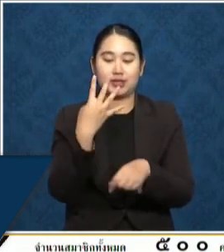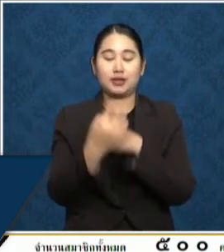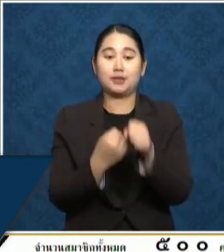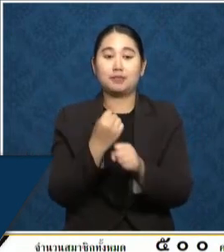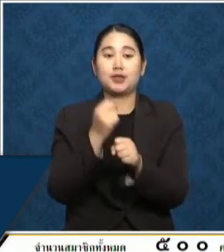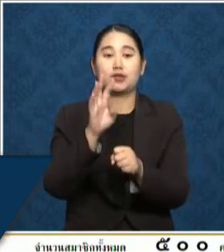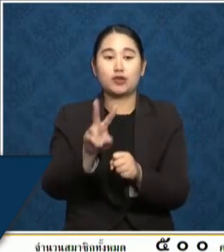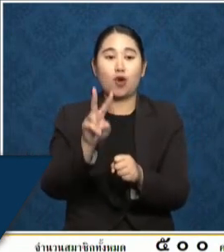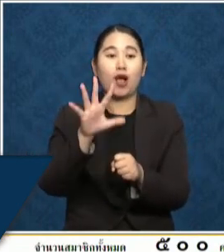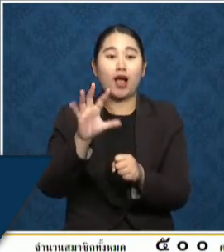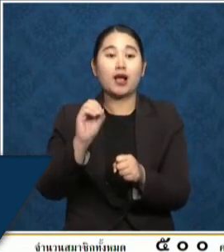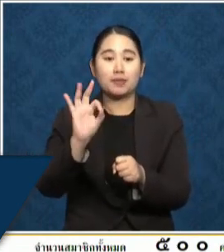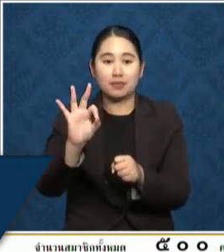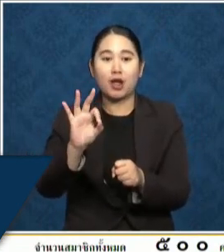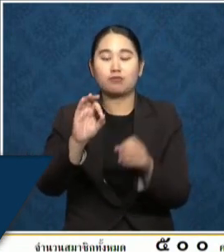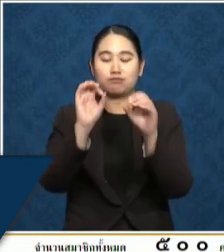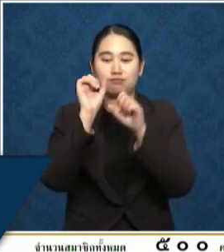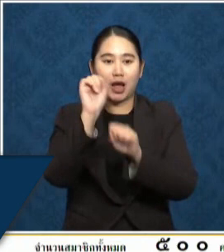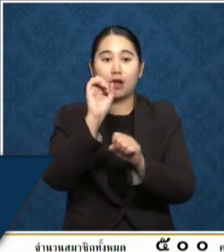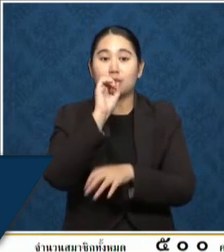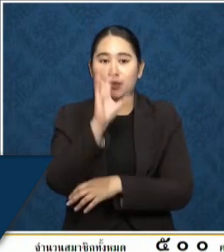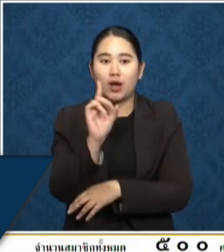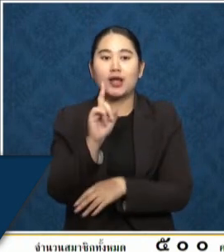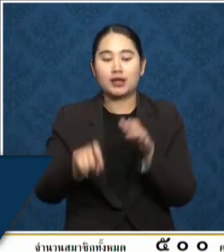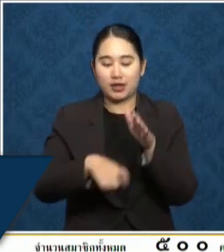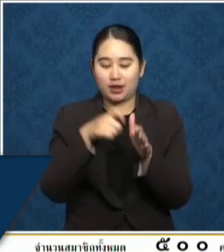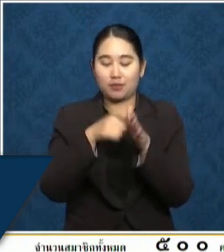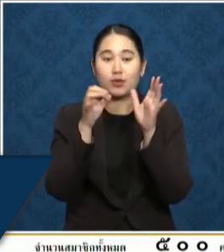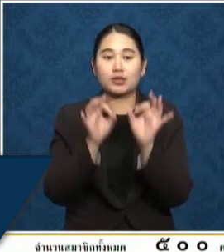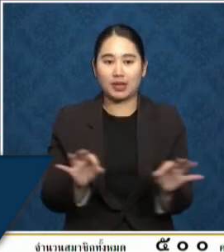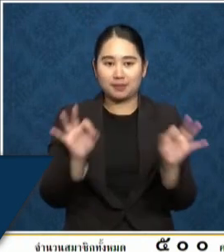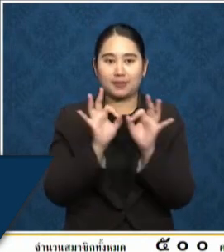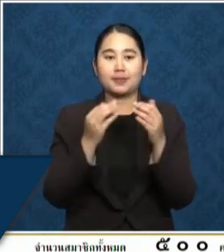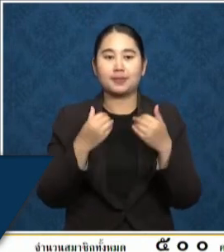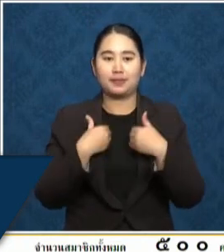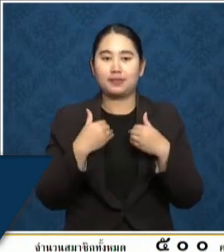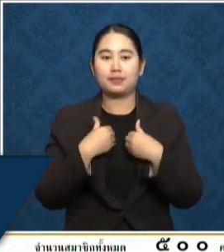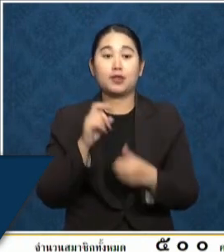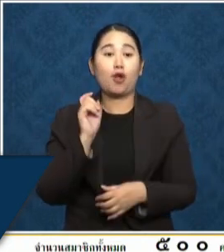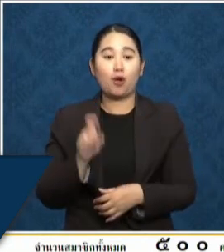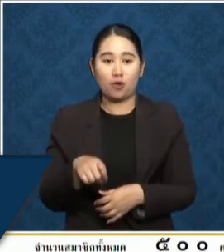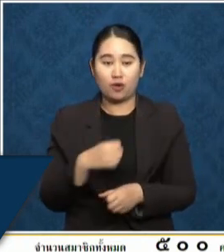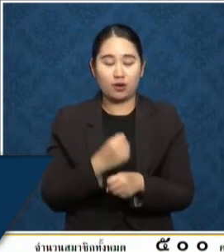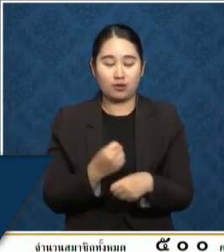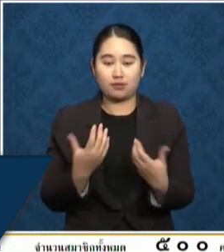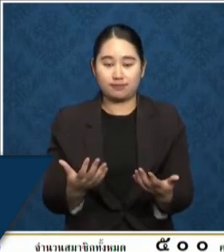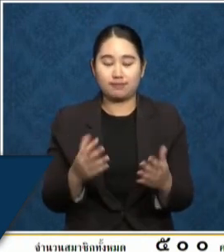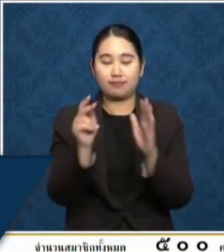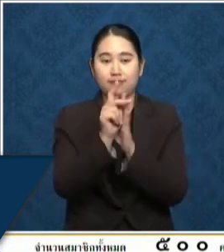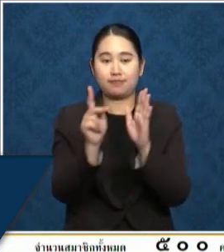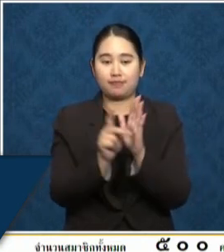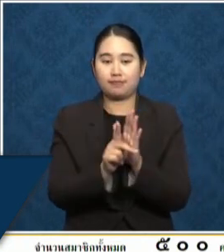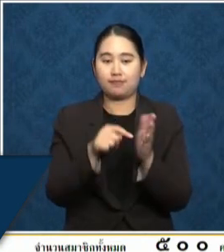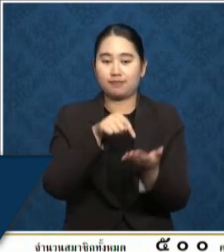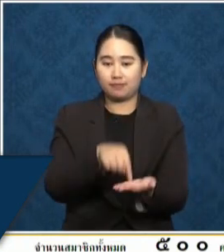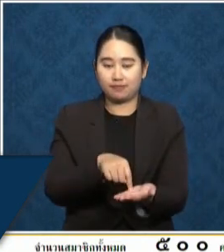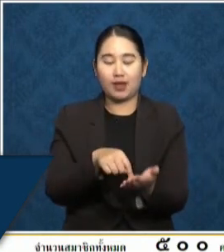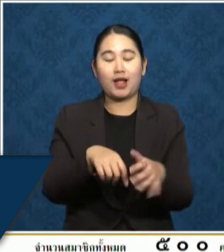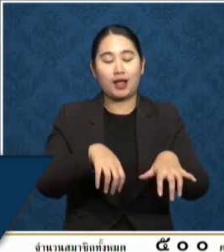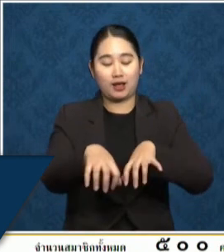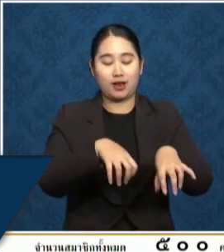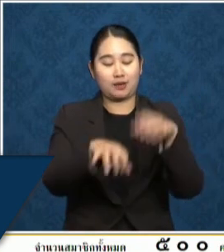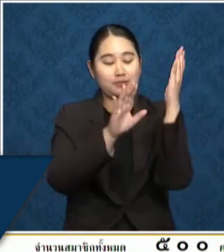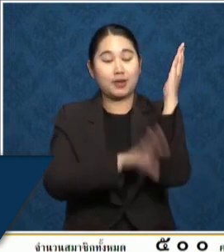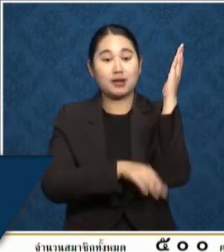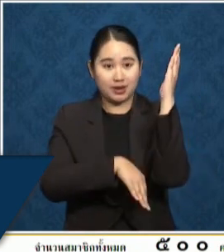259 บอกว่ามันมีเหตุผลความจำเป็นบางประการที่ทำให้การใช้ กฎหมายวธการบริหารจัหวดใช